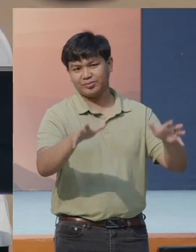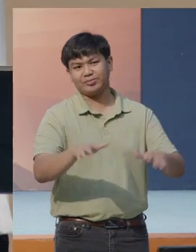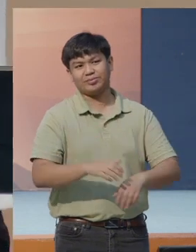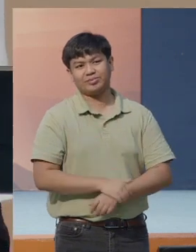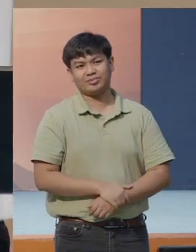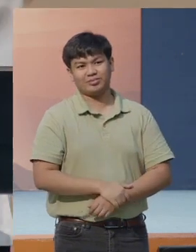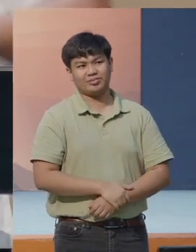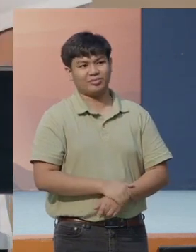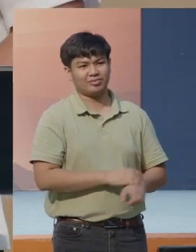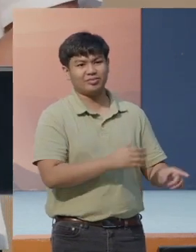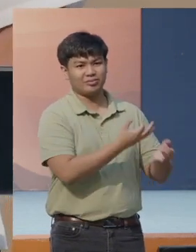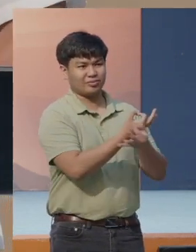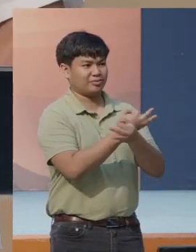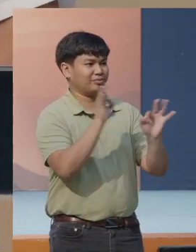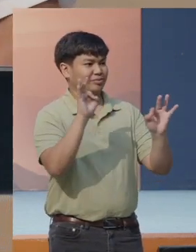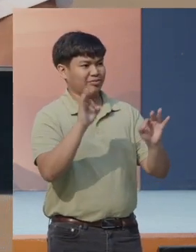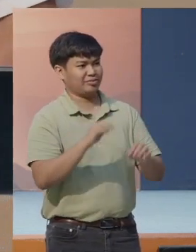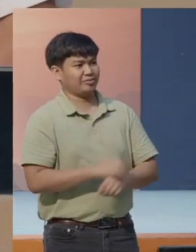You are set free.